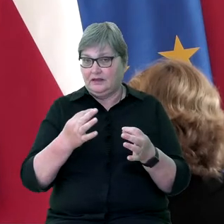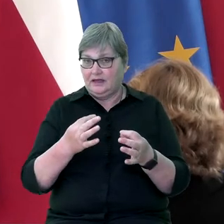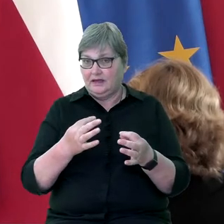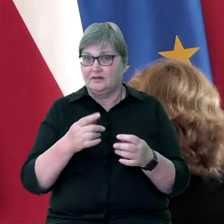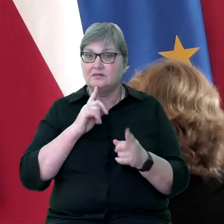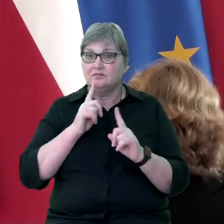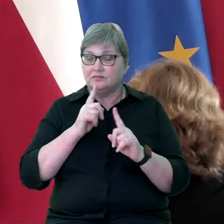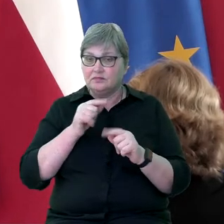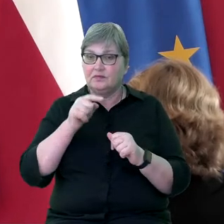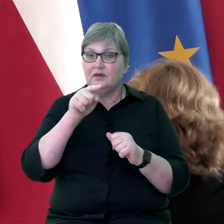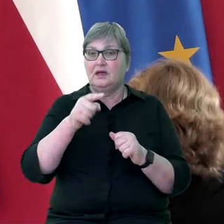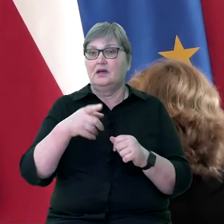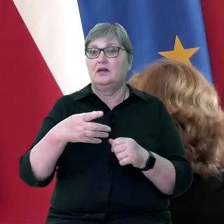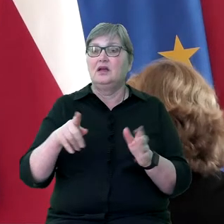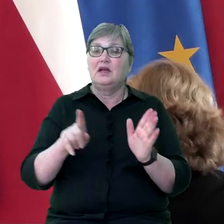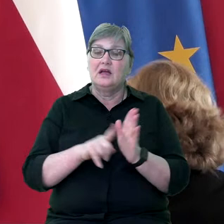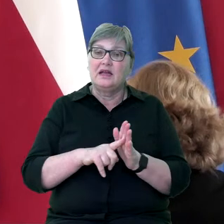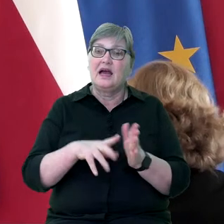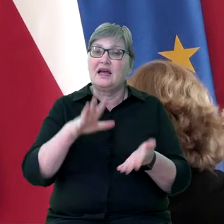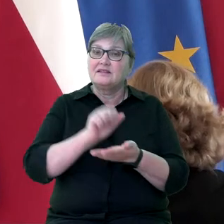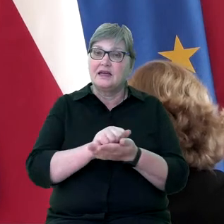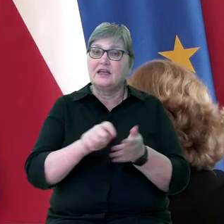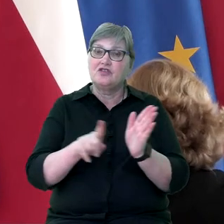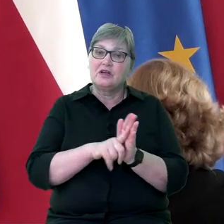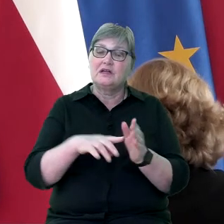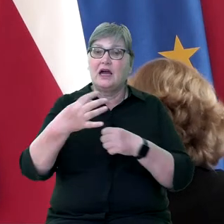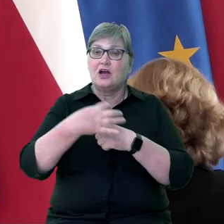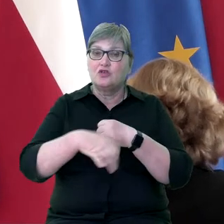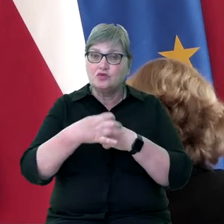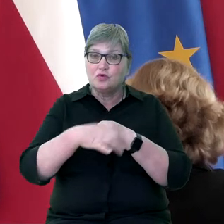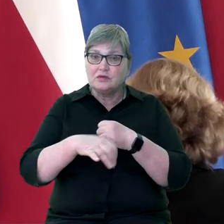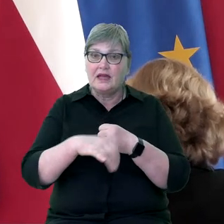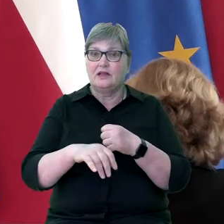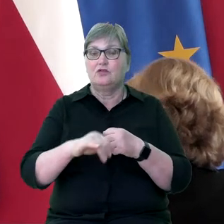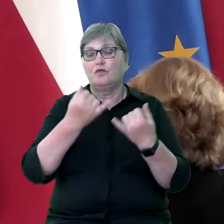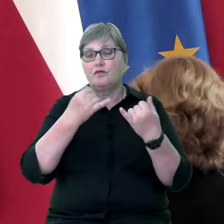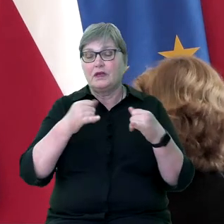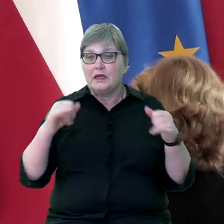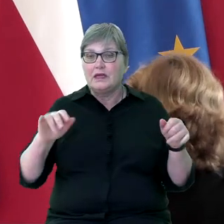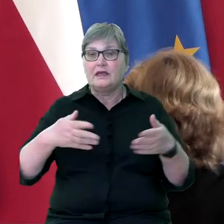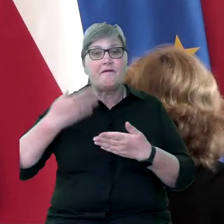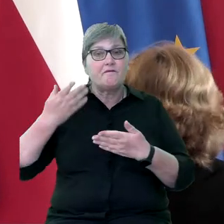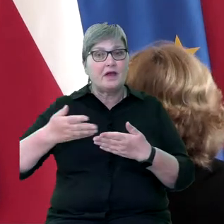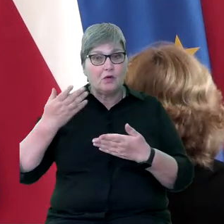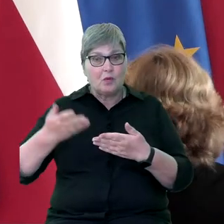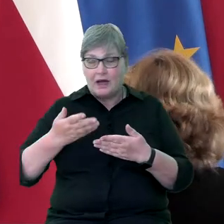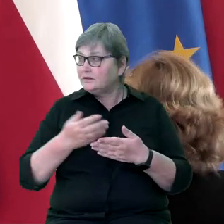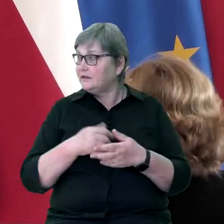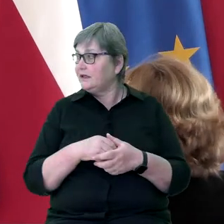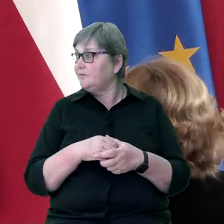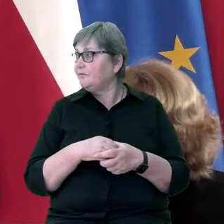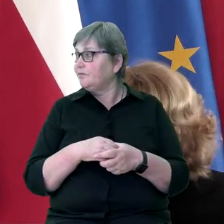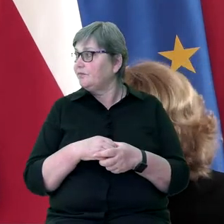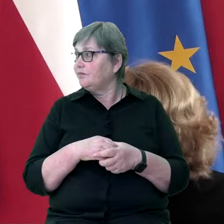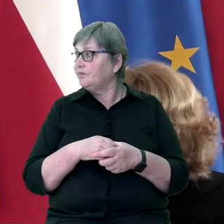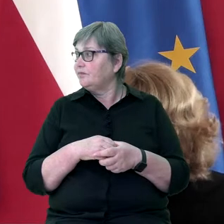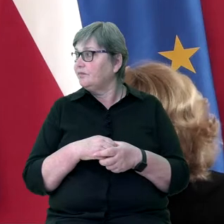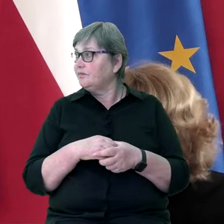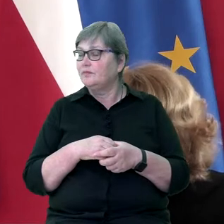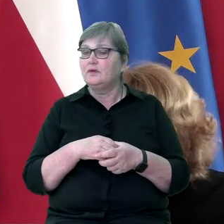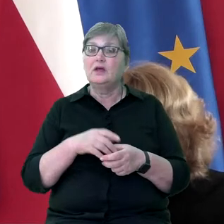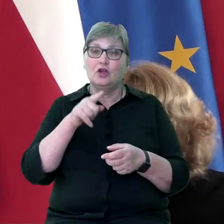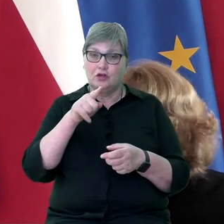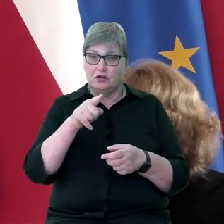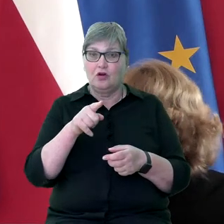zajęciach studentom, ale także i prowadzę jakieś tutaj własne ustalenia historyczne i badawcze. Jest